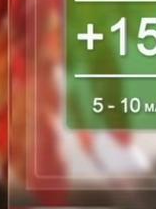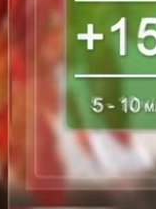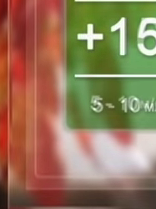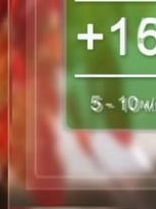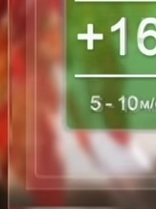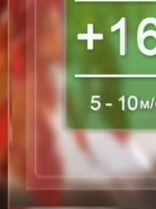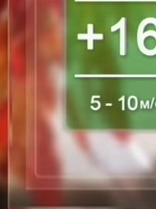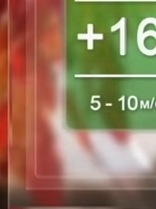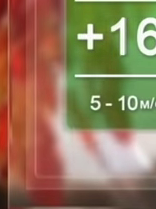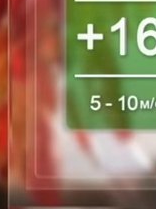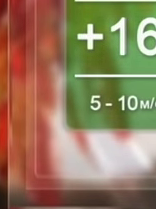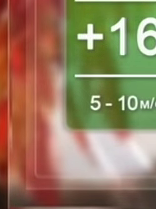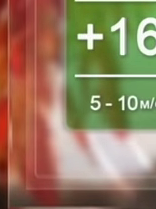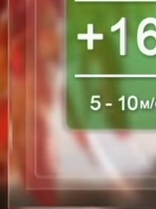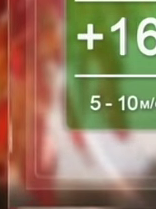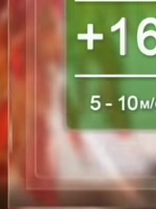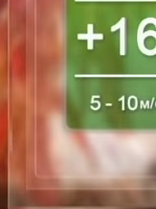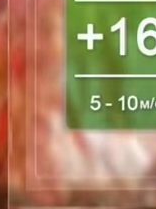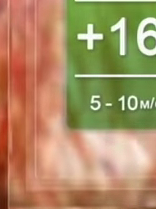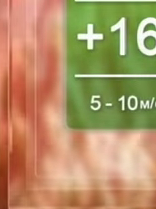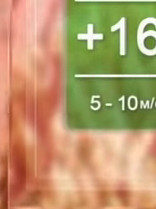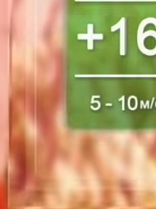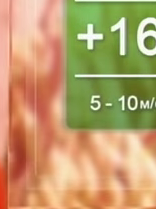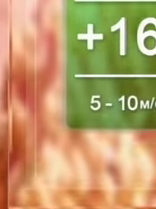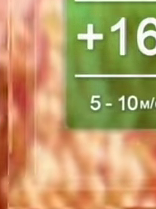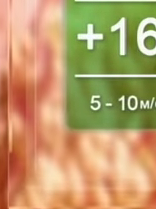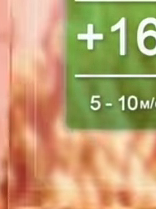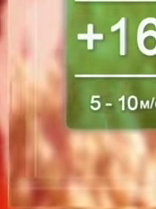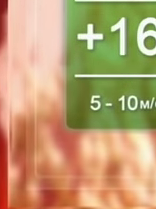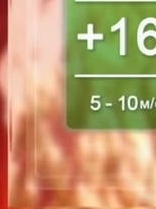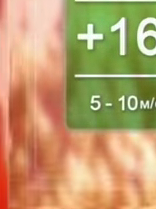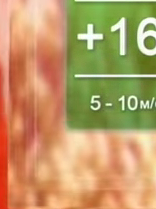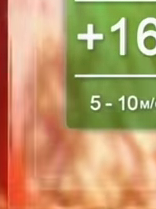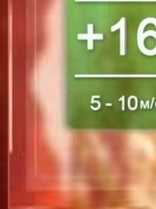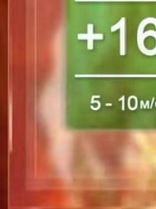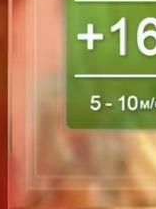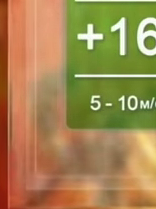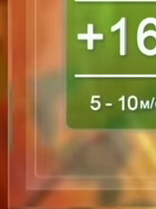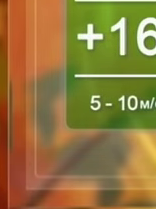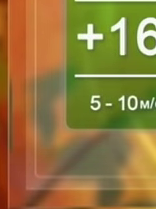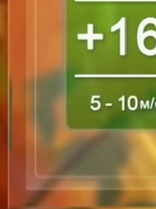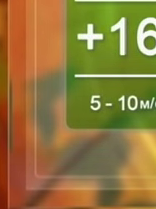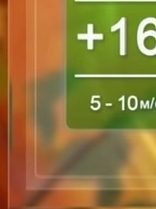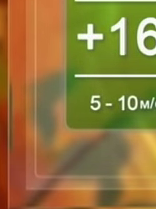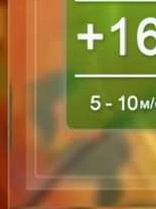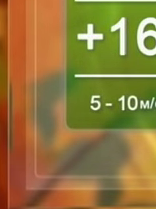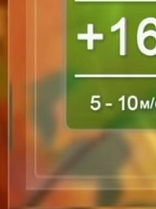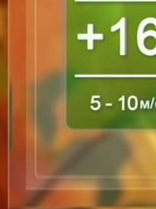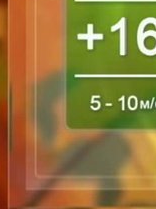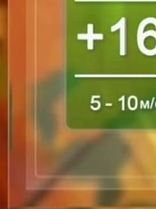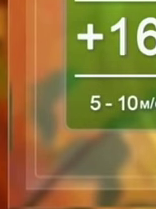15-20 тепла. У Хмельницькому вночі стовпчики термометрів покажуть 5-7 градусів з позначкою плюс,